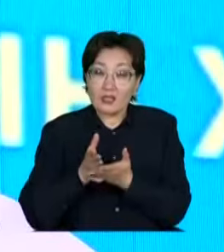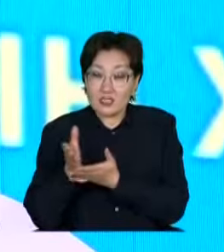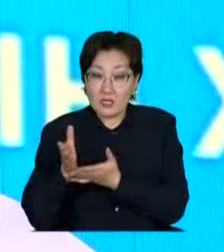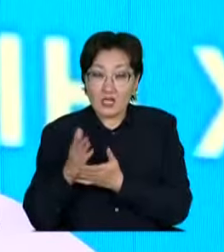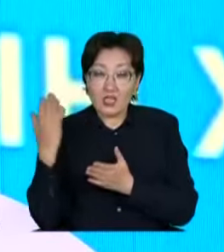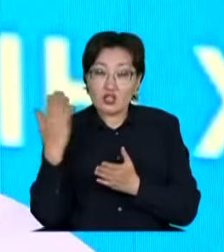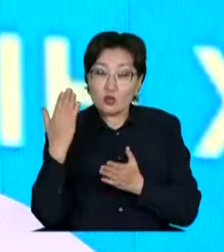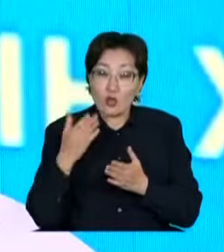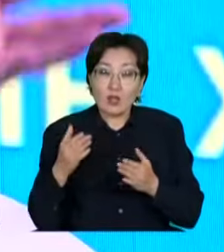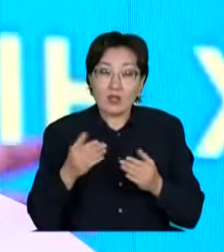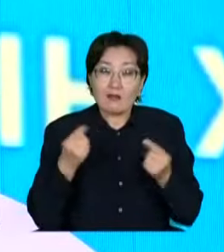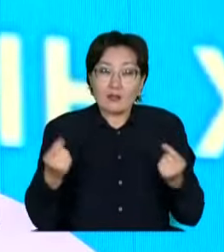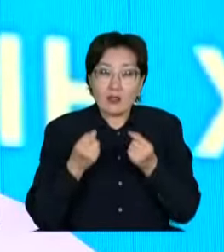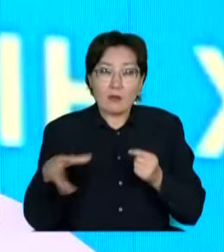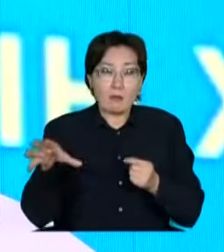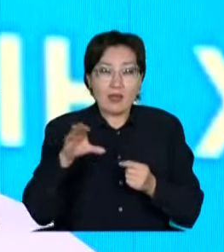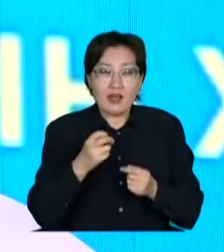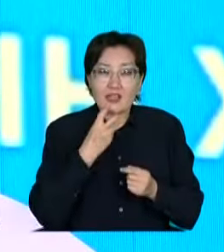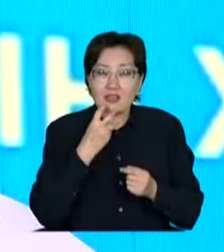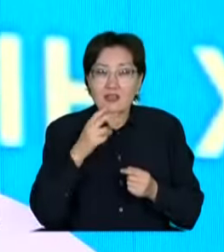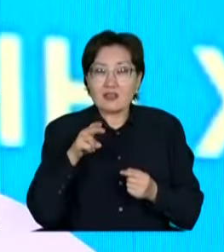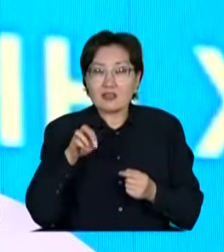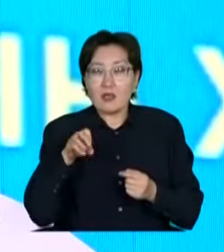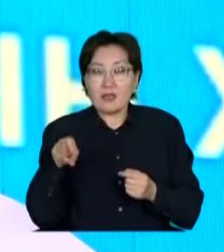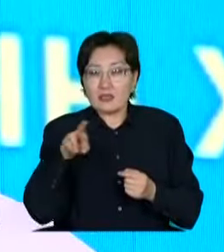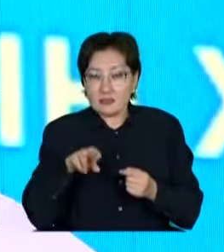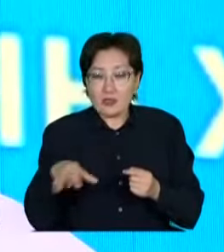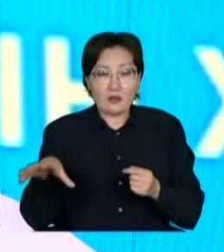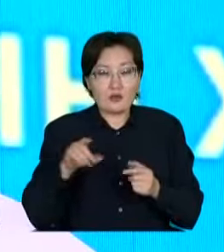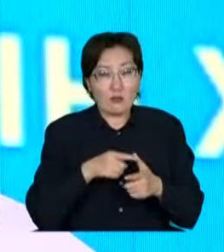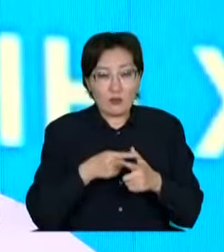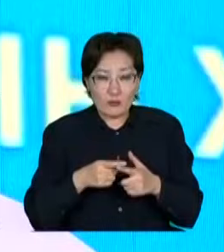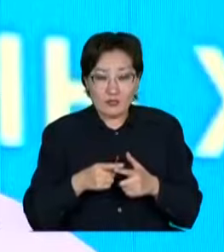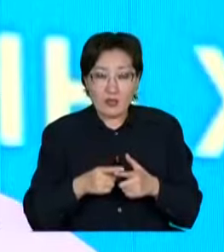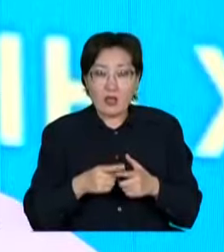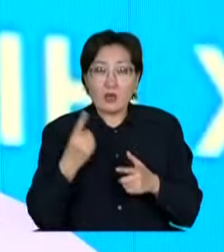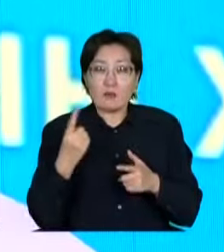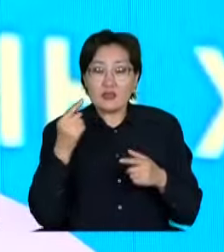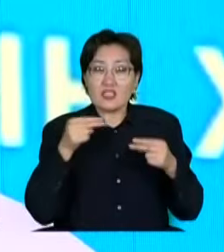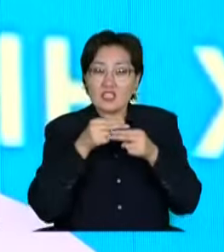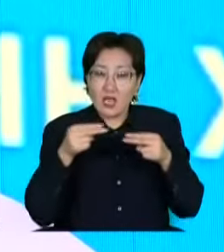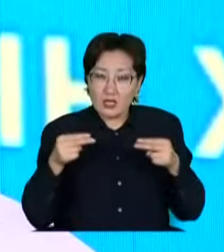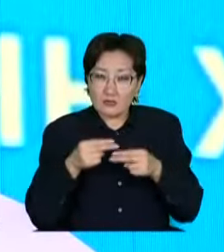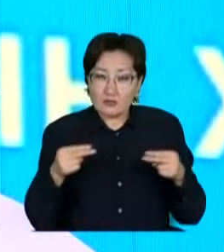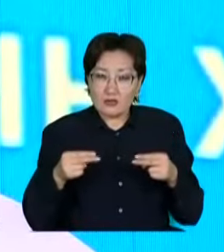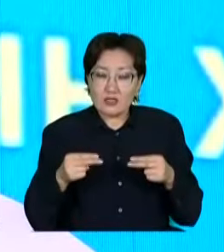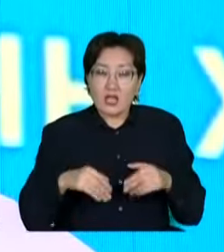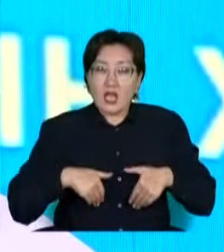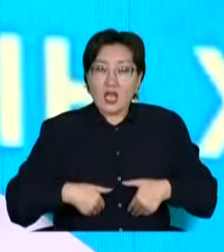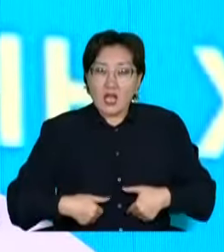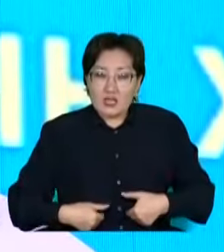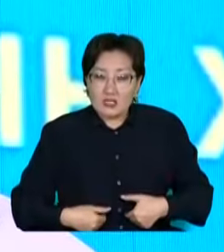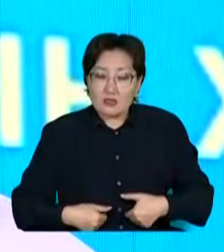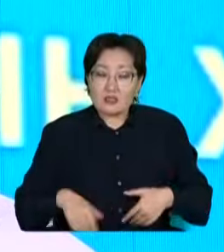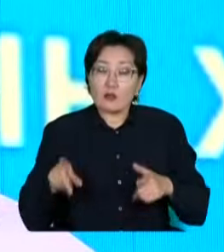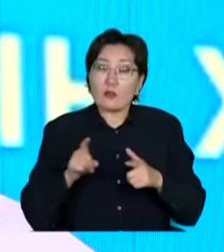Өзіңіз айтпақшы, бәрі комедия болып біткен, я болмаса барлығы жаңағы бір тақырыпты, ашаршылық тақырыпы,